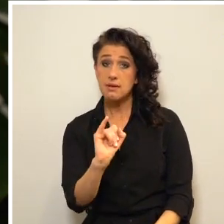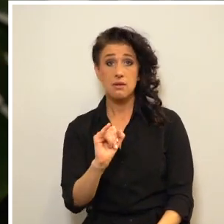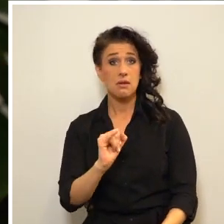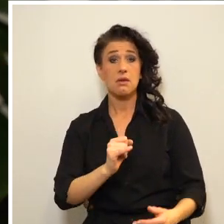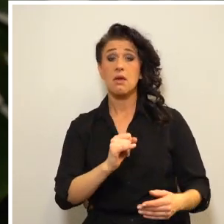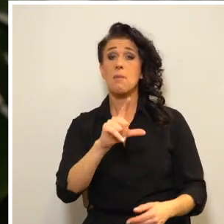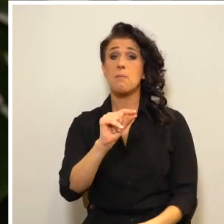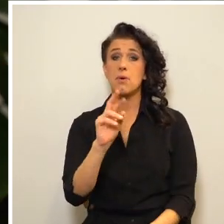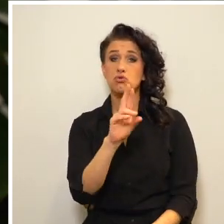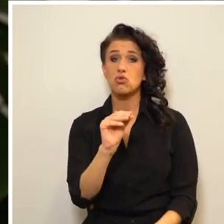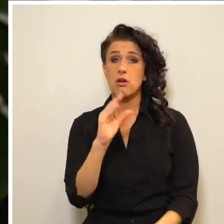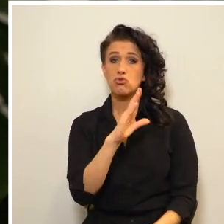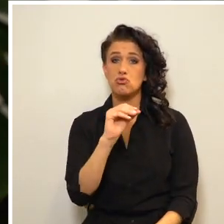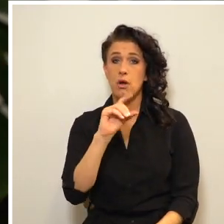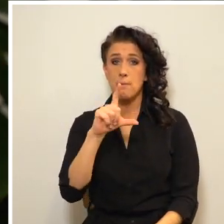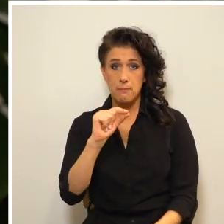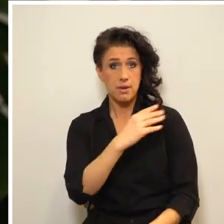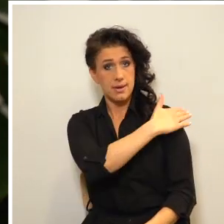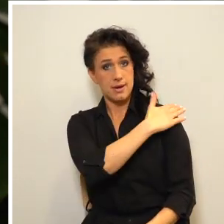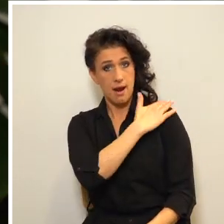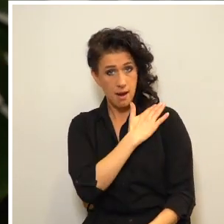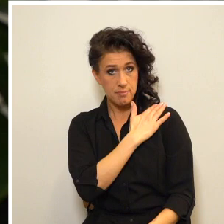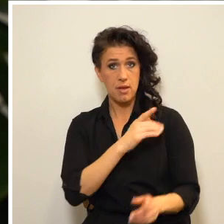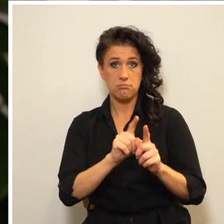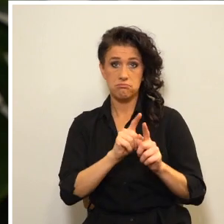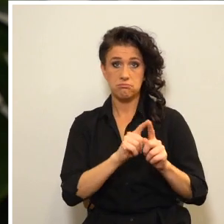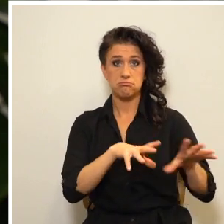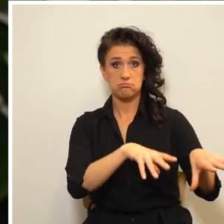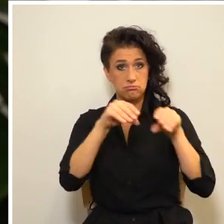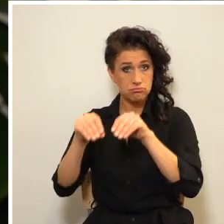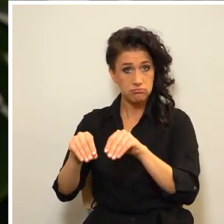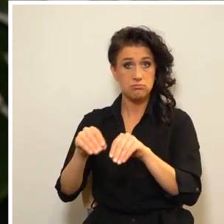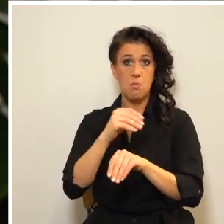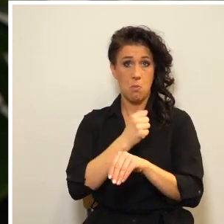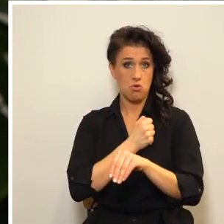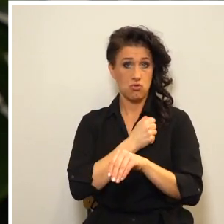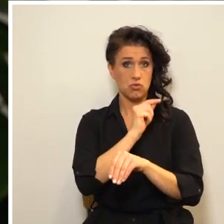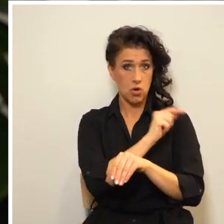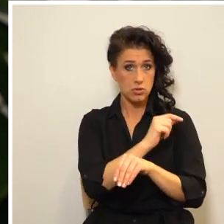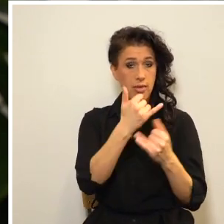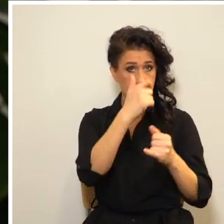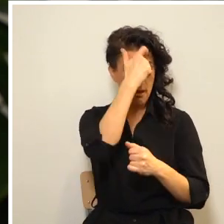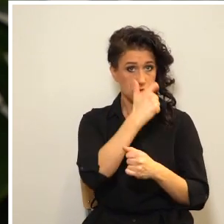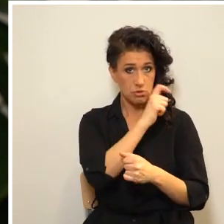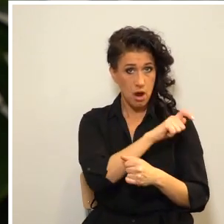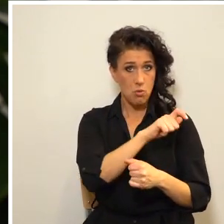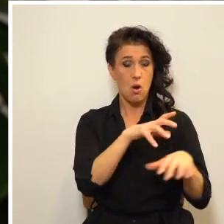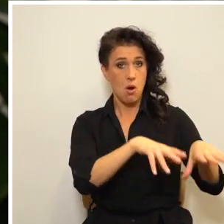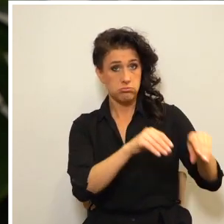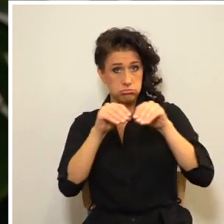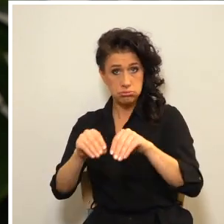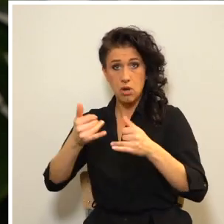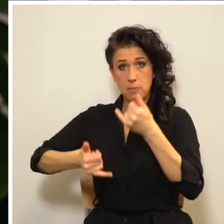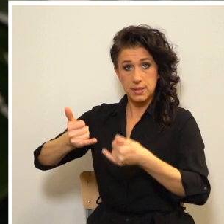skomplikowany przeszczep ramienia czy przeszczep twarzy też kilka lat temu bardzo głośno